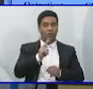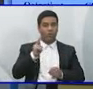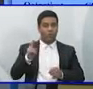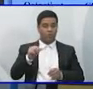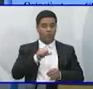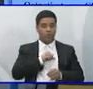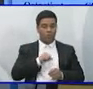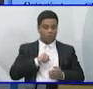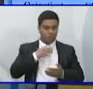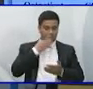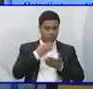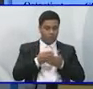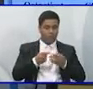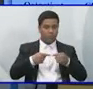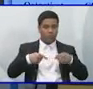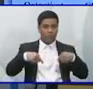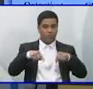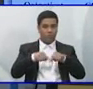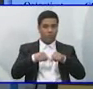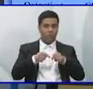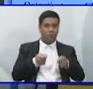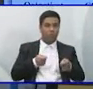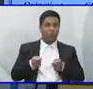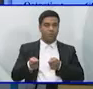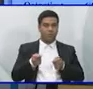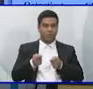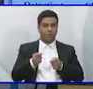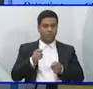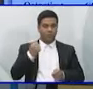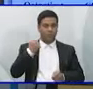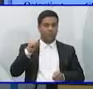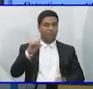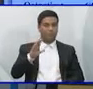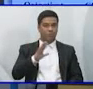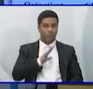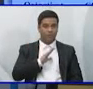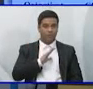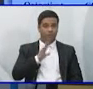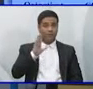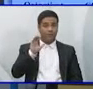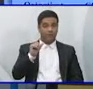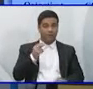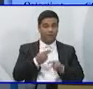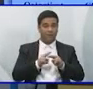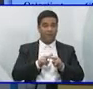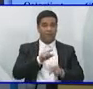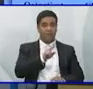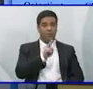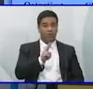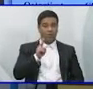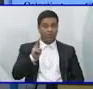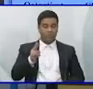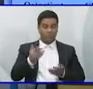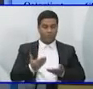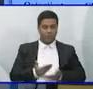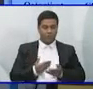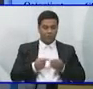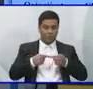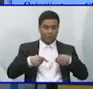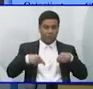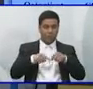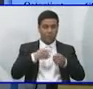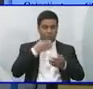Qoraqalpoqlar o'zlarini mustaqil ma'muriy boshqaruviga ega bo'lishdi. Va aynan Qoraqalpoqlarning bu